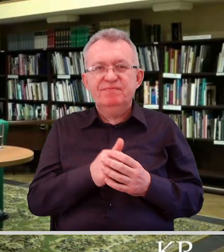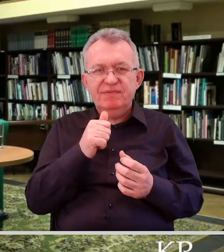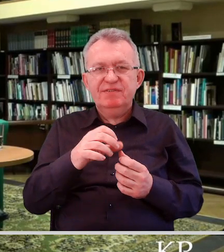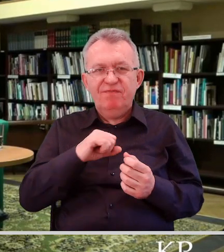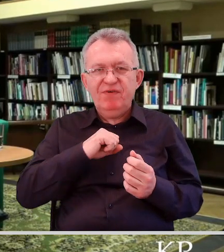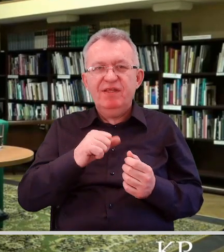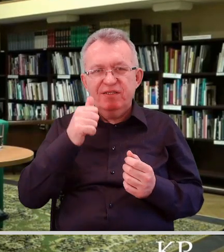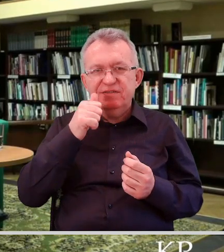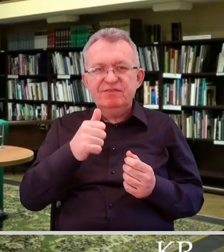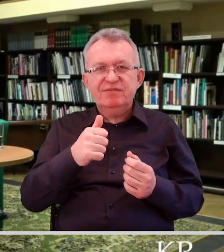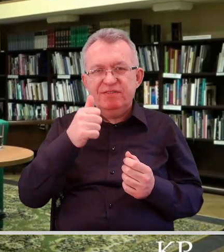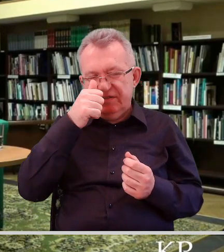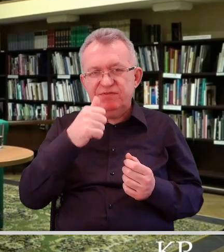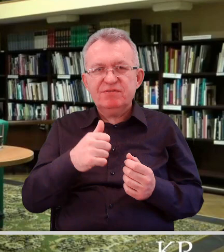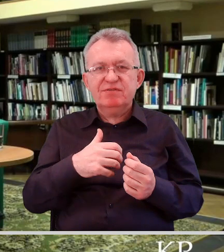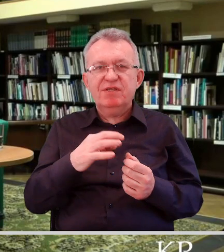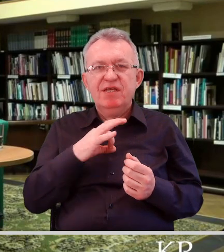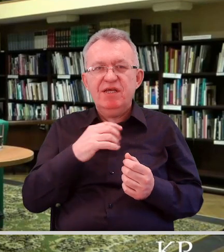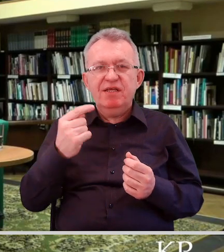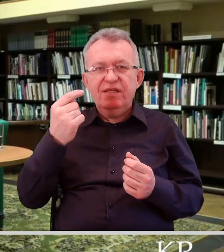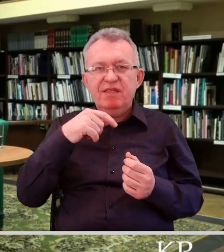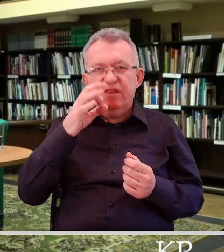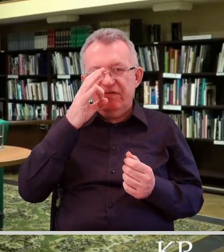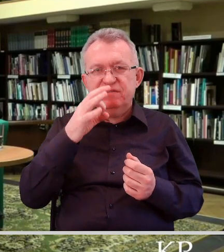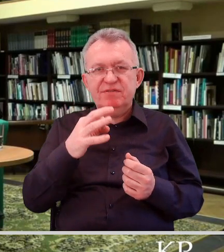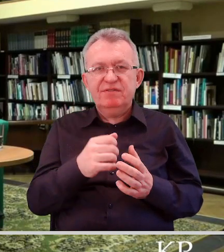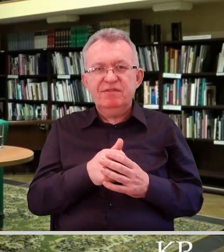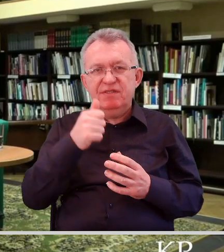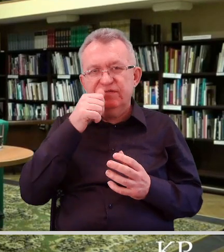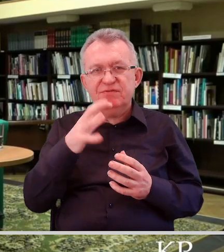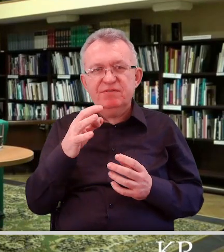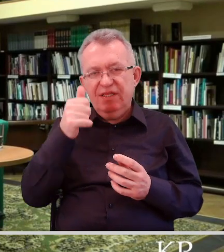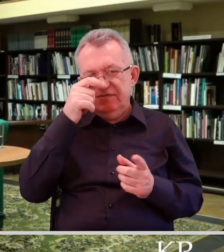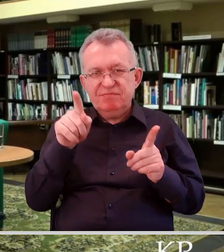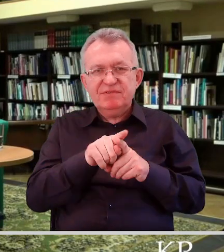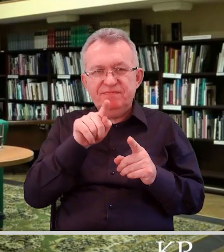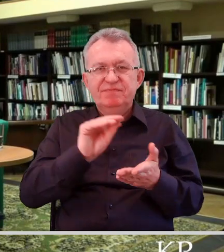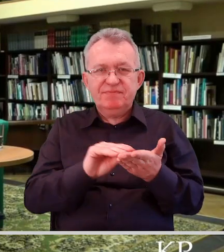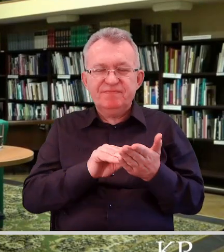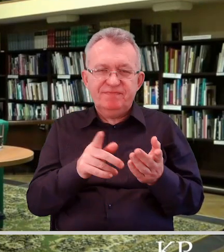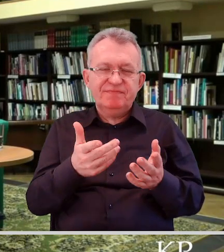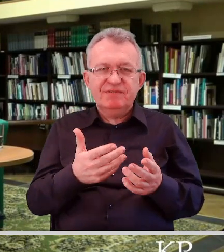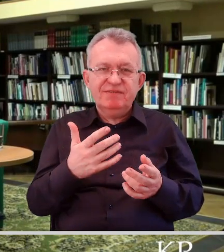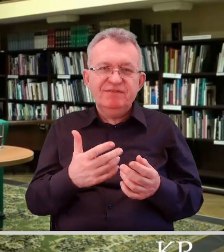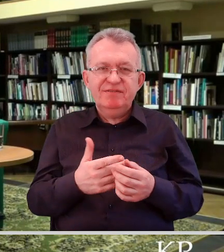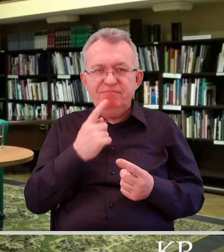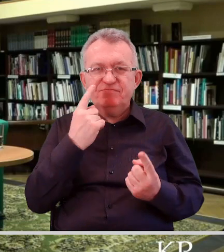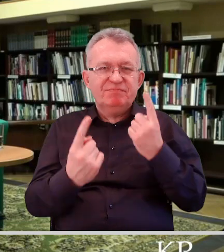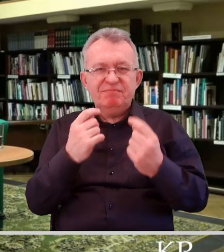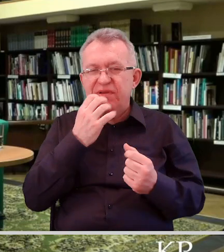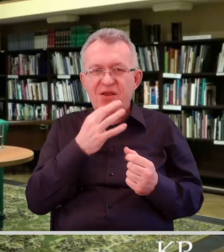A dość rzadkie chyba, bo jak do mnie przyszło, to jakoś tak myślę sobie, Boże, ale nazwisko. Tak. Tak.